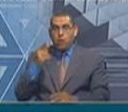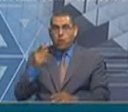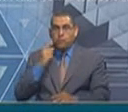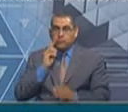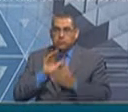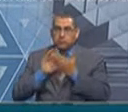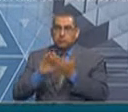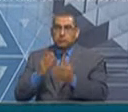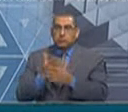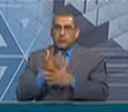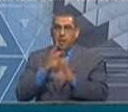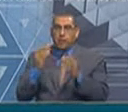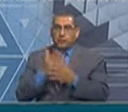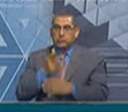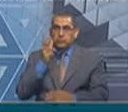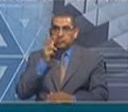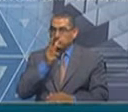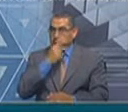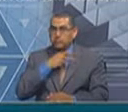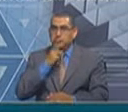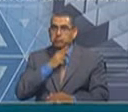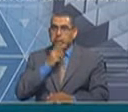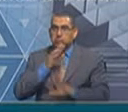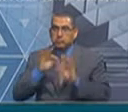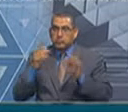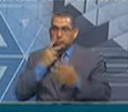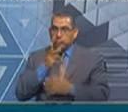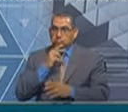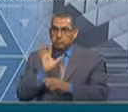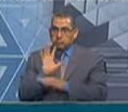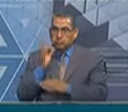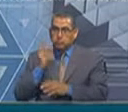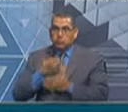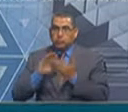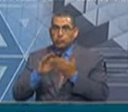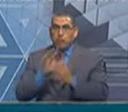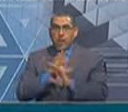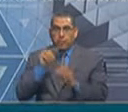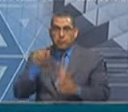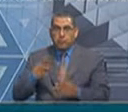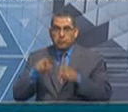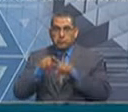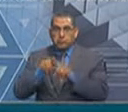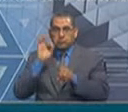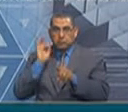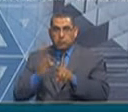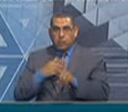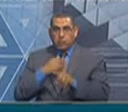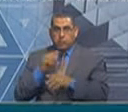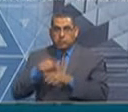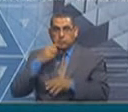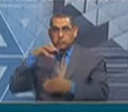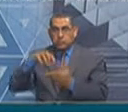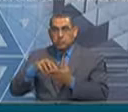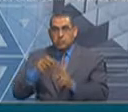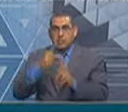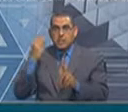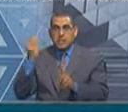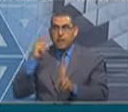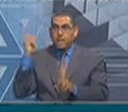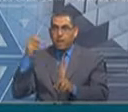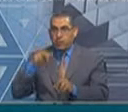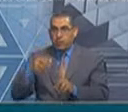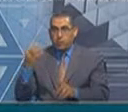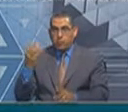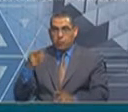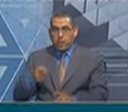اللازم للتنسيق الحضري للمدينة والخدمات المختلفة بها بما يتسق مع الموقع السياحي